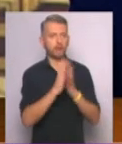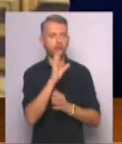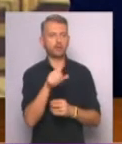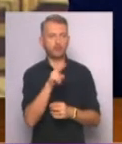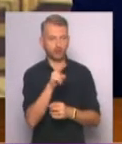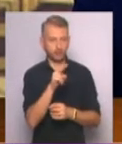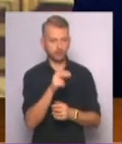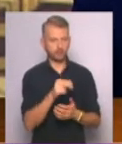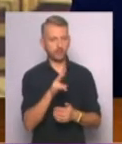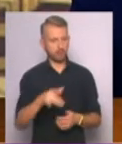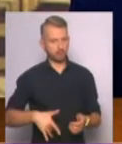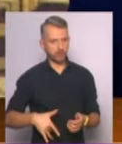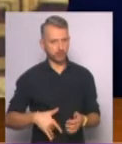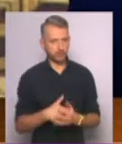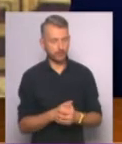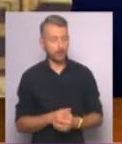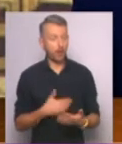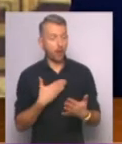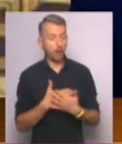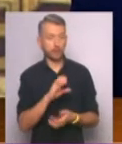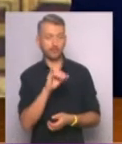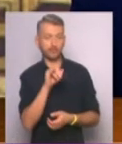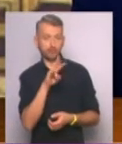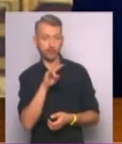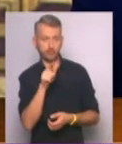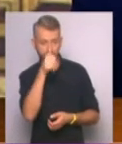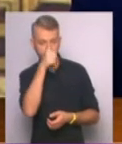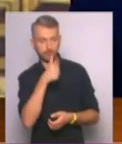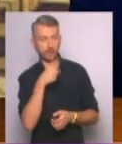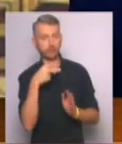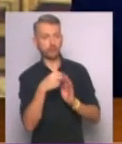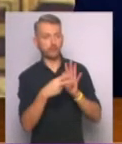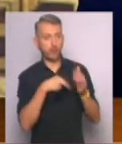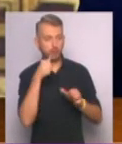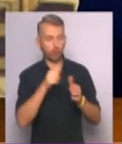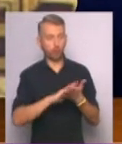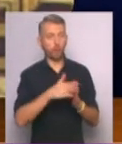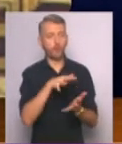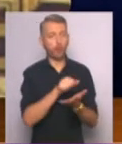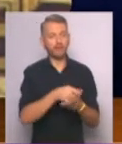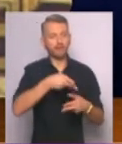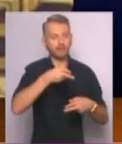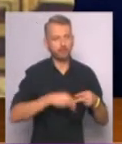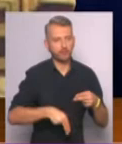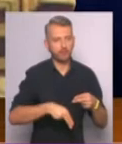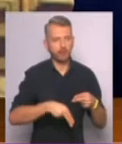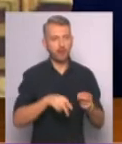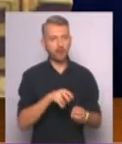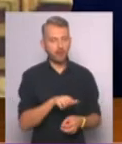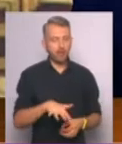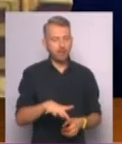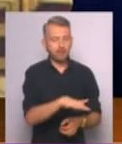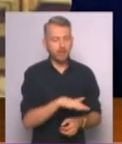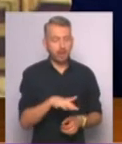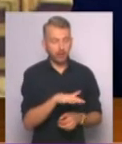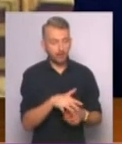на Печерську. І ось в січні 2017 року договір оренди скінчився. На ділянці, про яку йде мова,